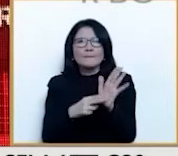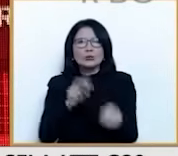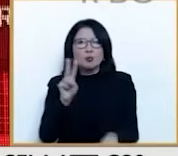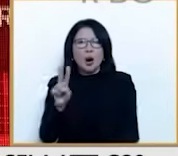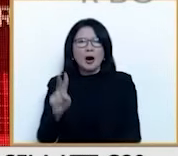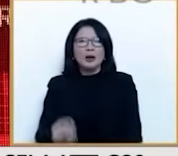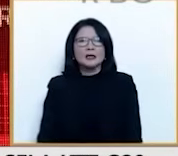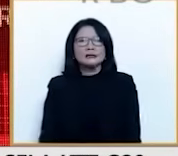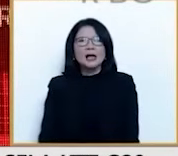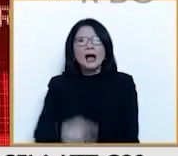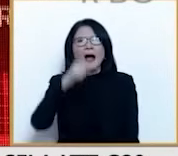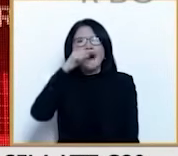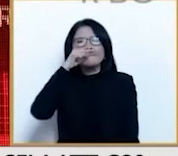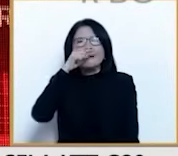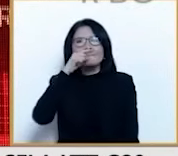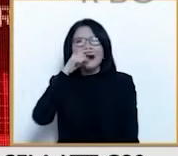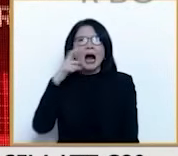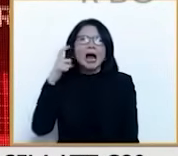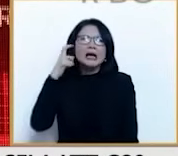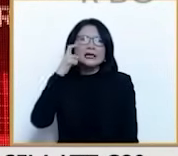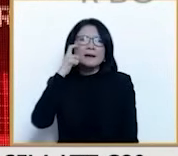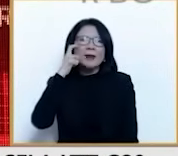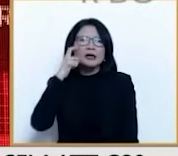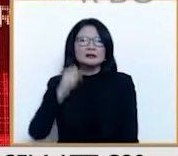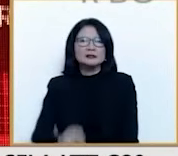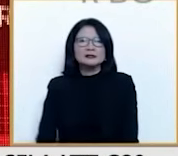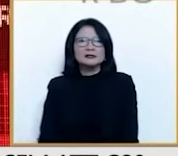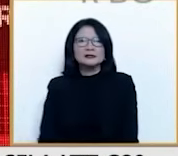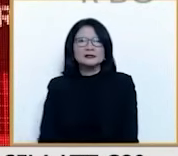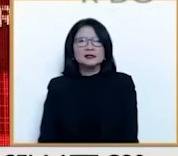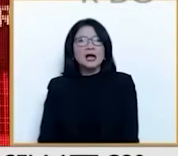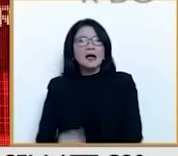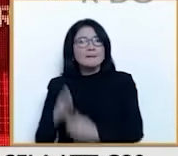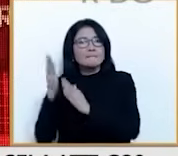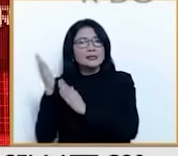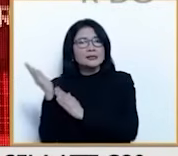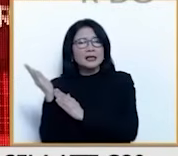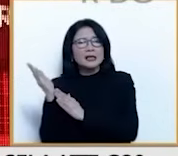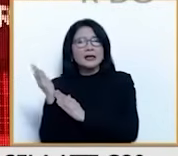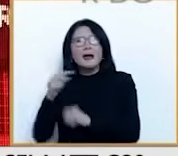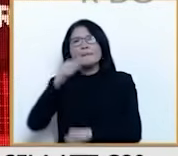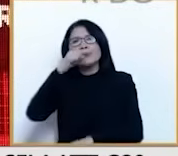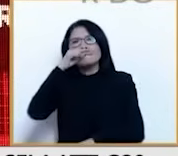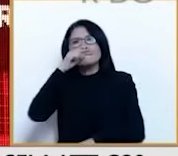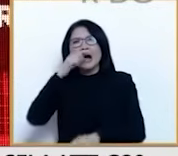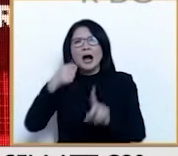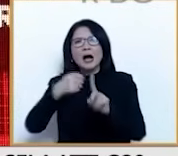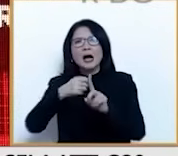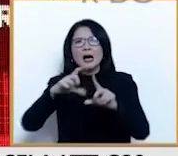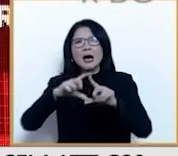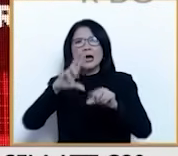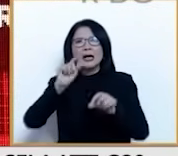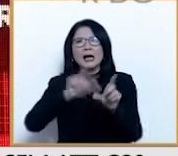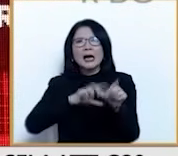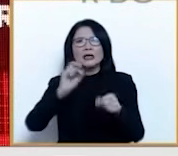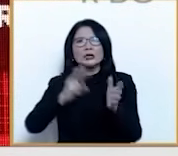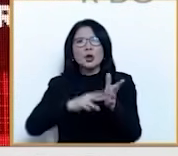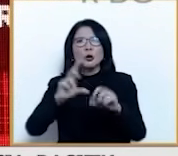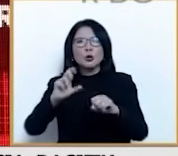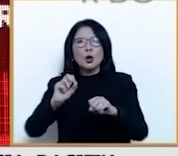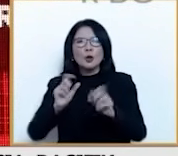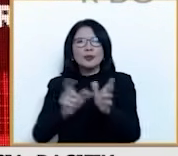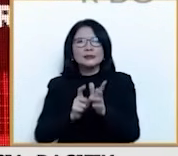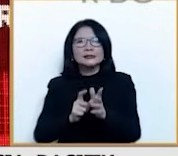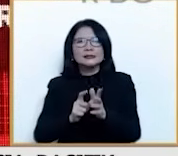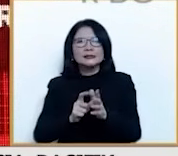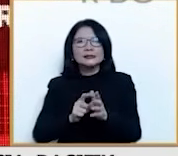2, Bapak Dharma Pongrekun. Untuk itu kami persilakan kepada Bapak Karyono Wibowo untuk mengambil pertanyaan